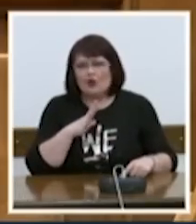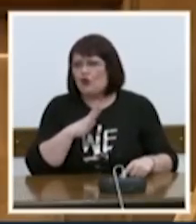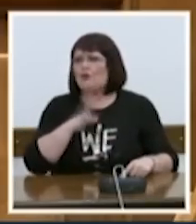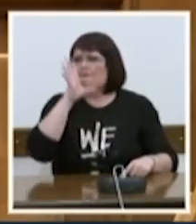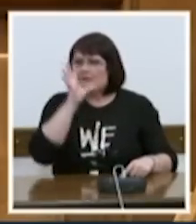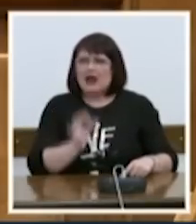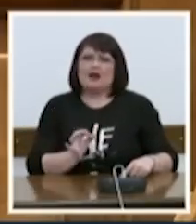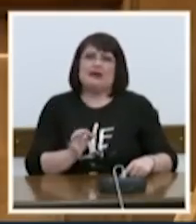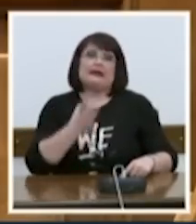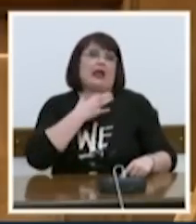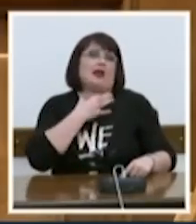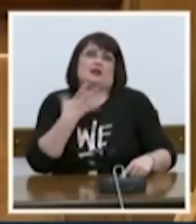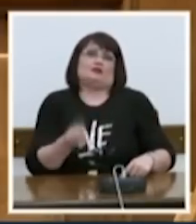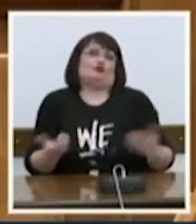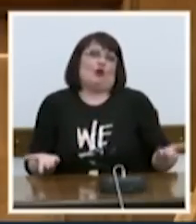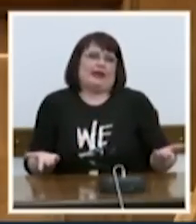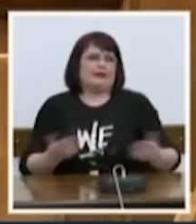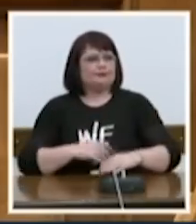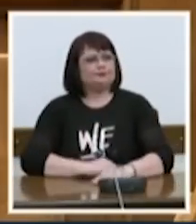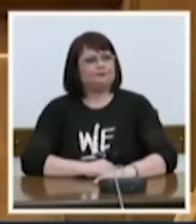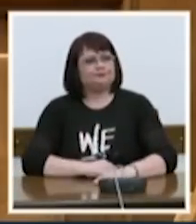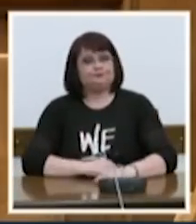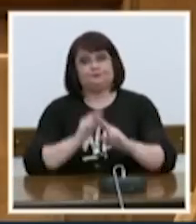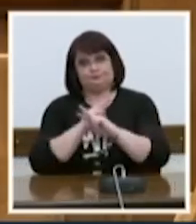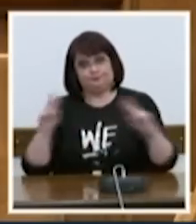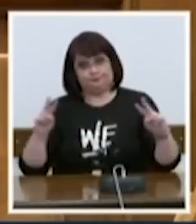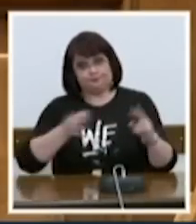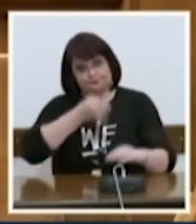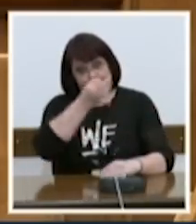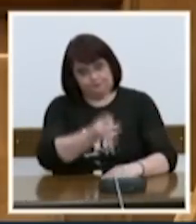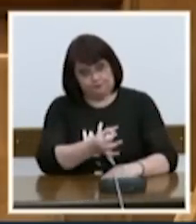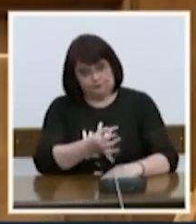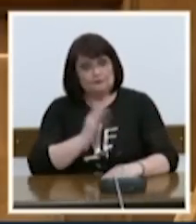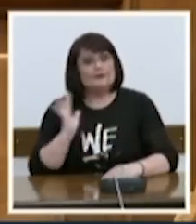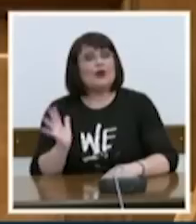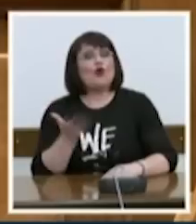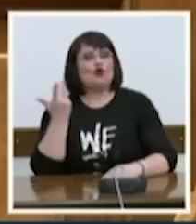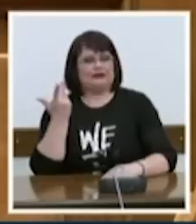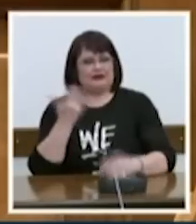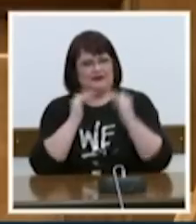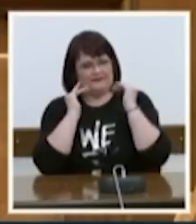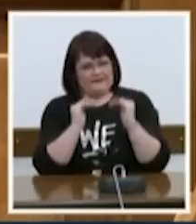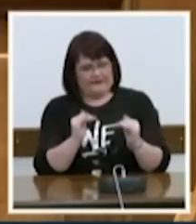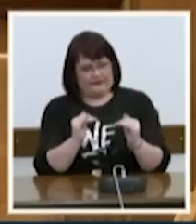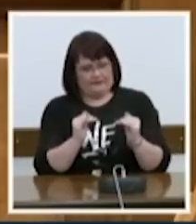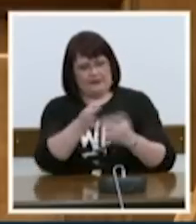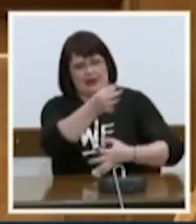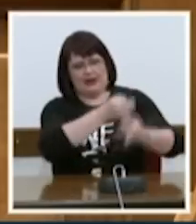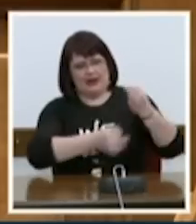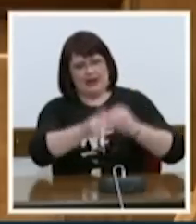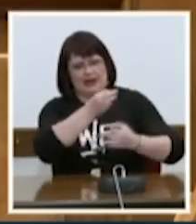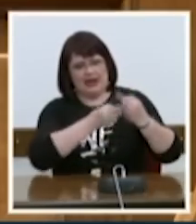πραγματικές δικές του ανάγκες. Ξεκαθαρίζουμε λοιπόν. Όποιος εξακολουθεί να μιλάει για μια